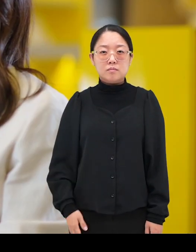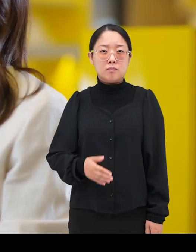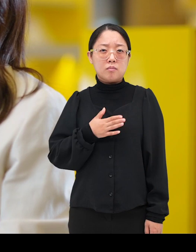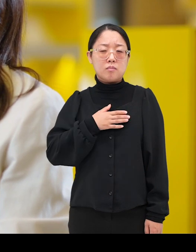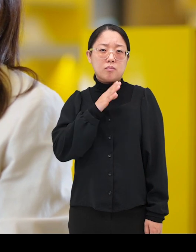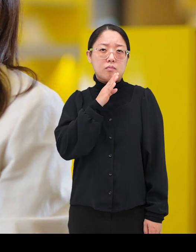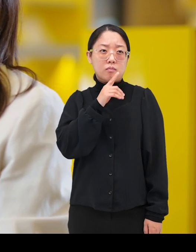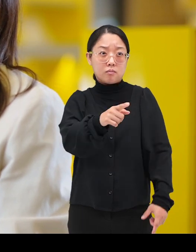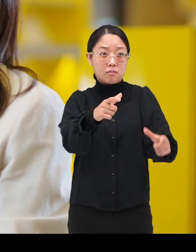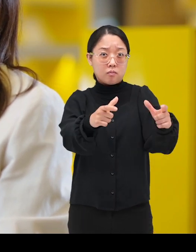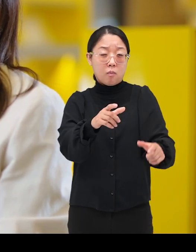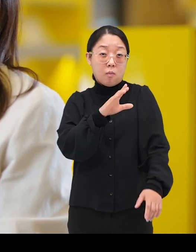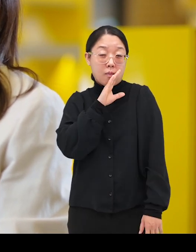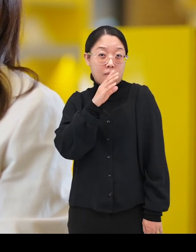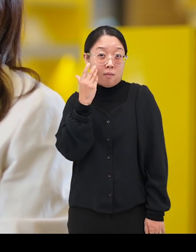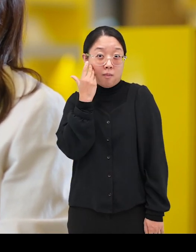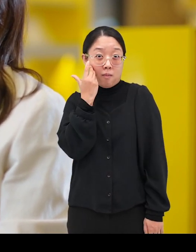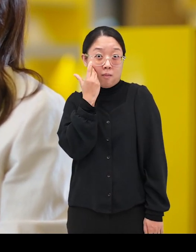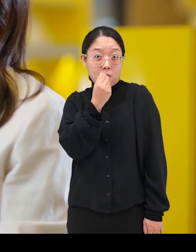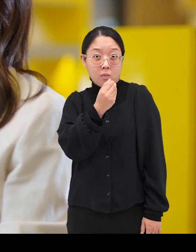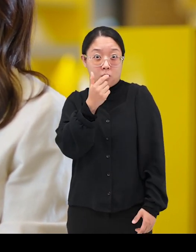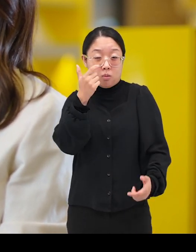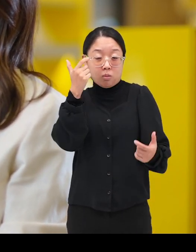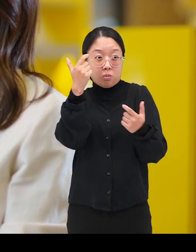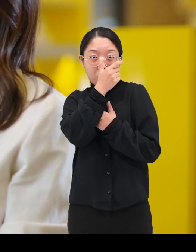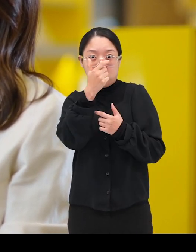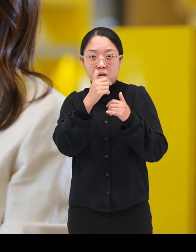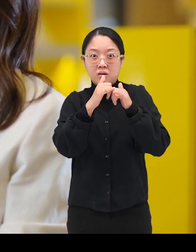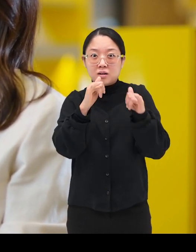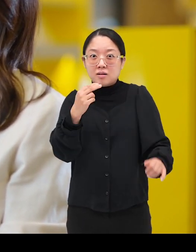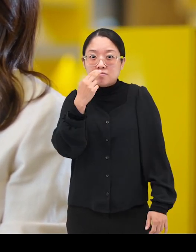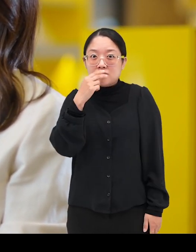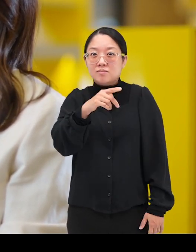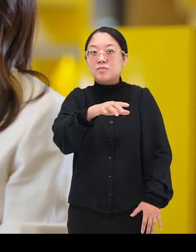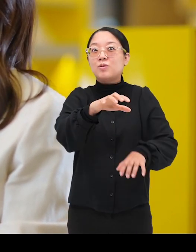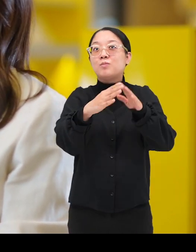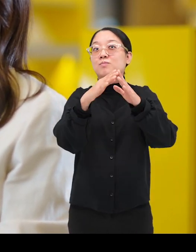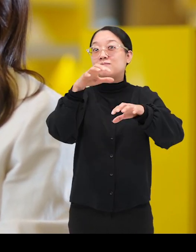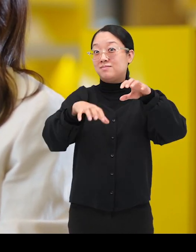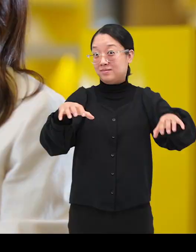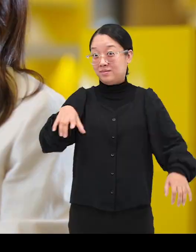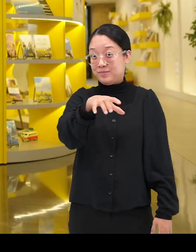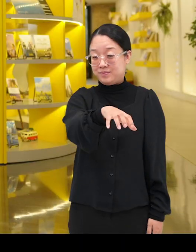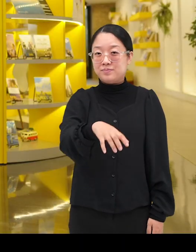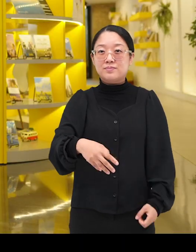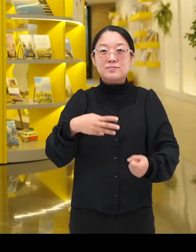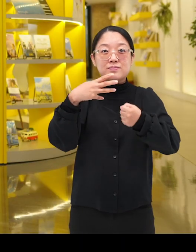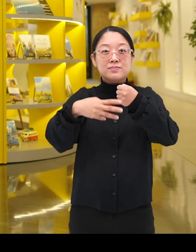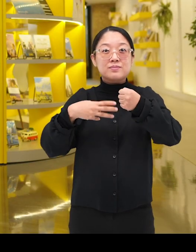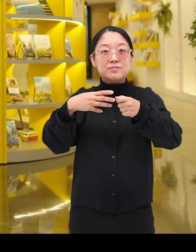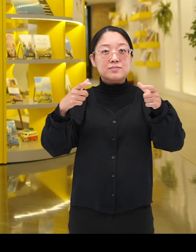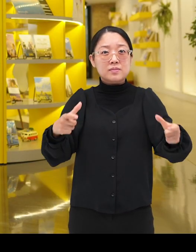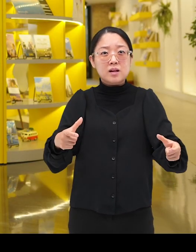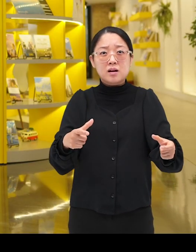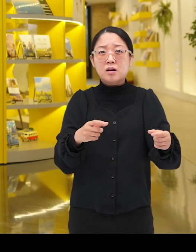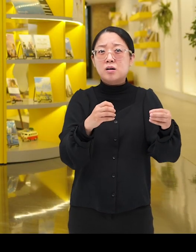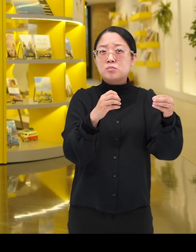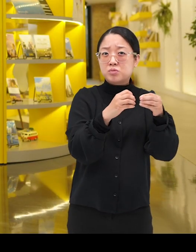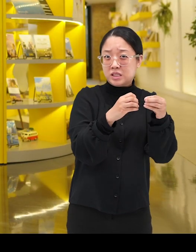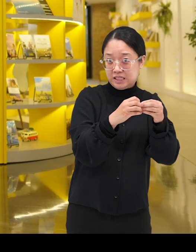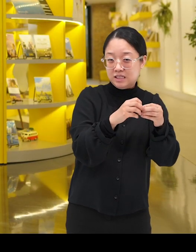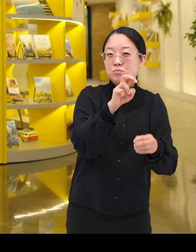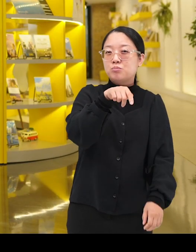제가 매력을 느끼는 동네가 흔히 말하는 사람 사는 냄새가 나는 동네? 그런 곳이더라고요. 그 물레동의 문자는